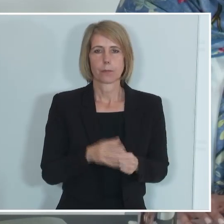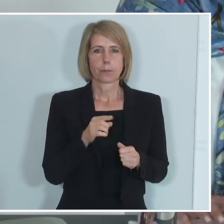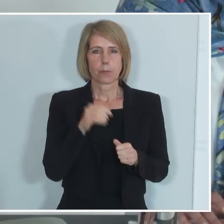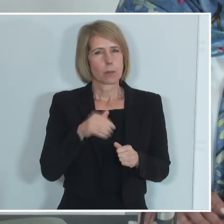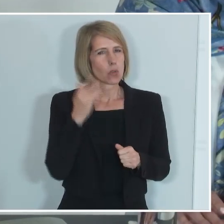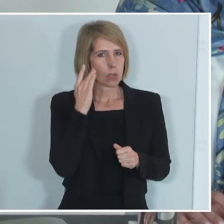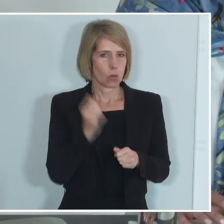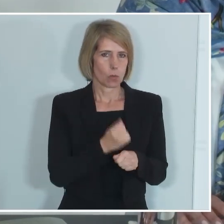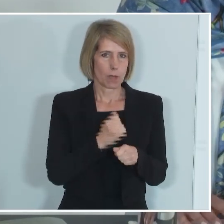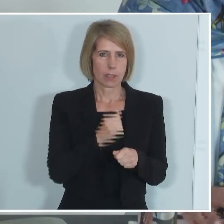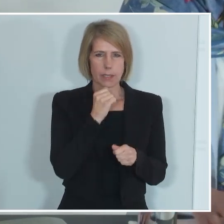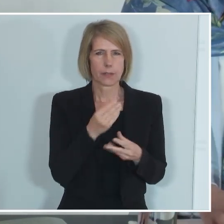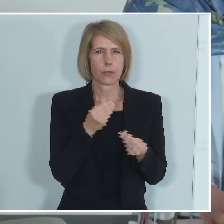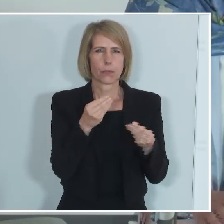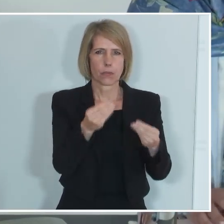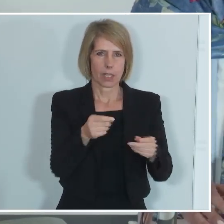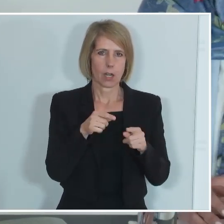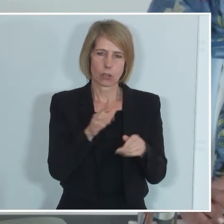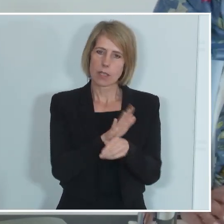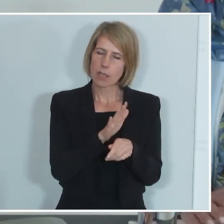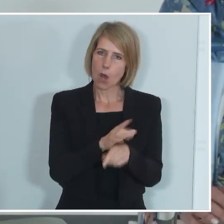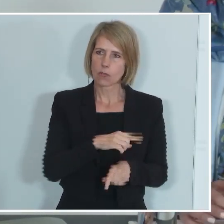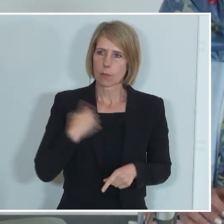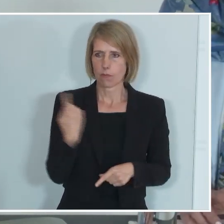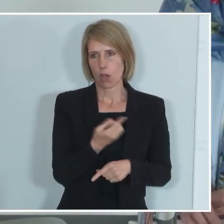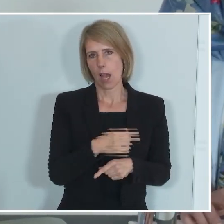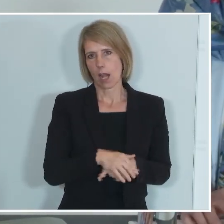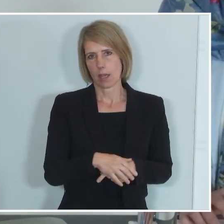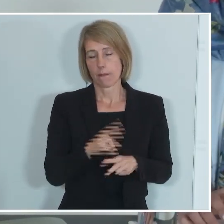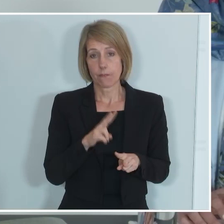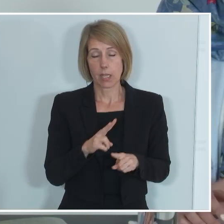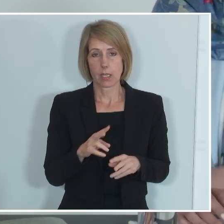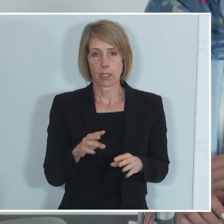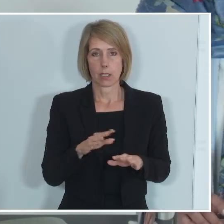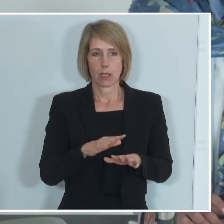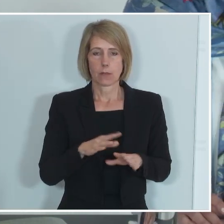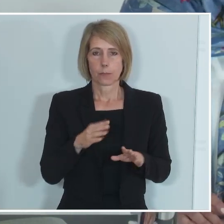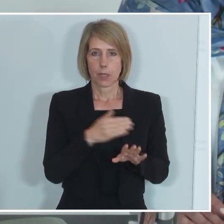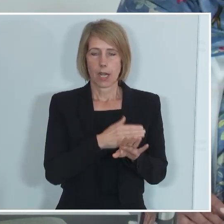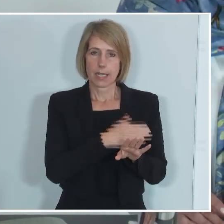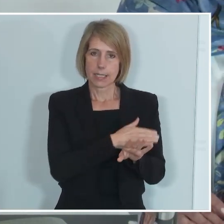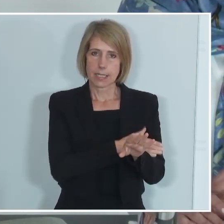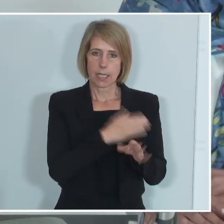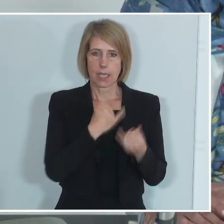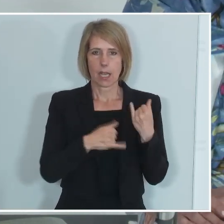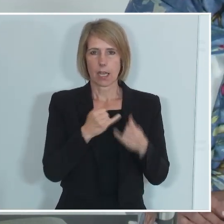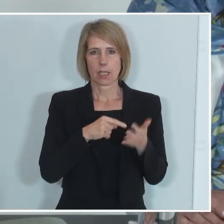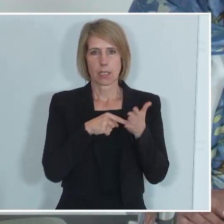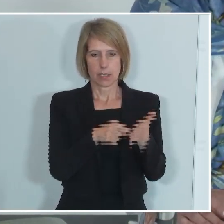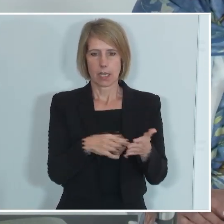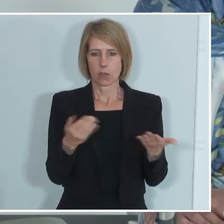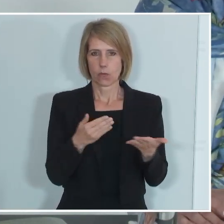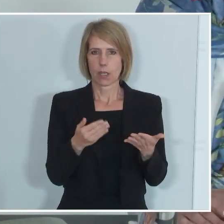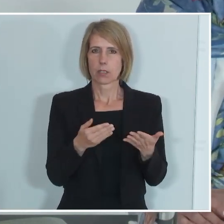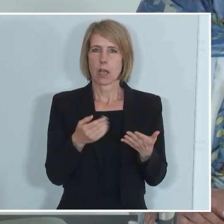klug machen, nicht überbordend. Und das ist eine Aufgabe für uns alle, ganz richtig. Und tatsächlich hat sich in den letzten Jahren gezeigt,